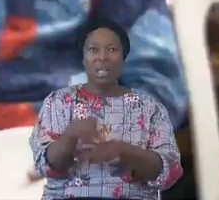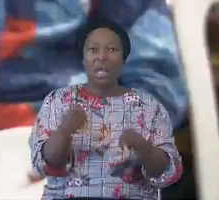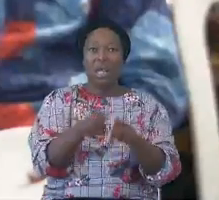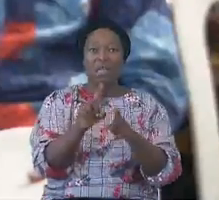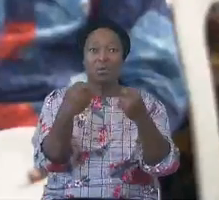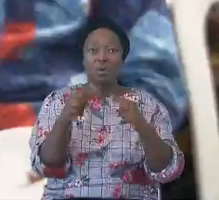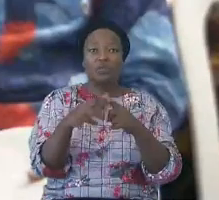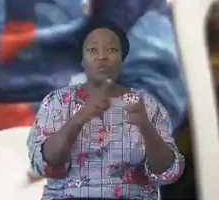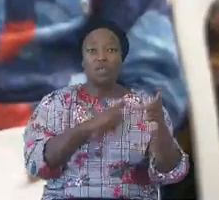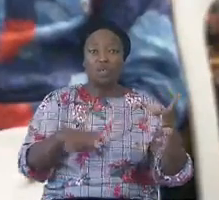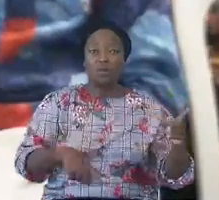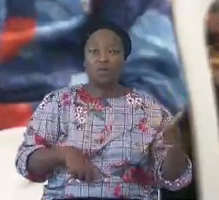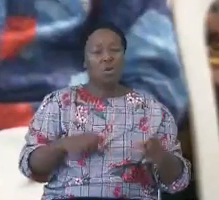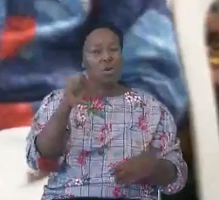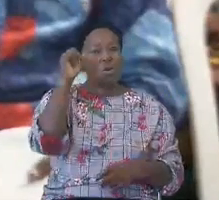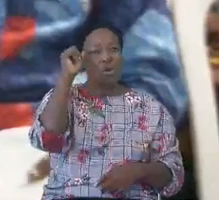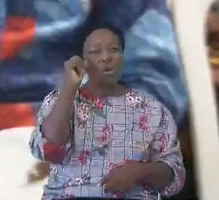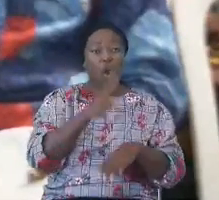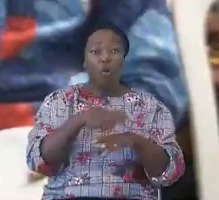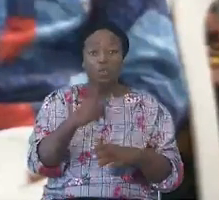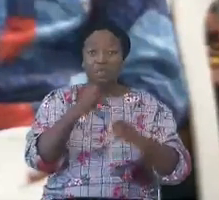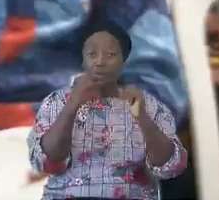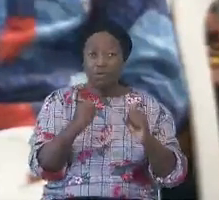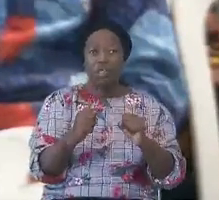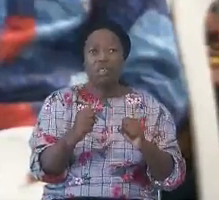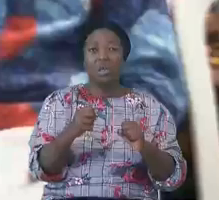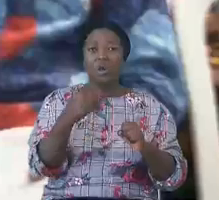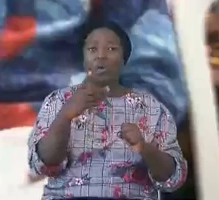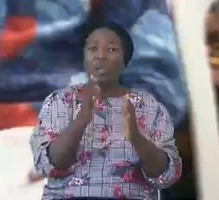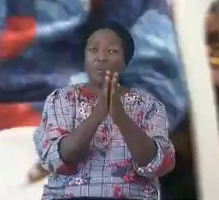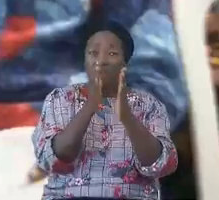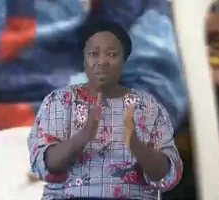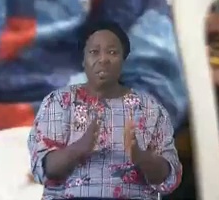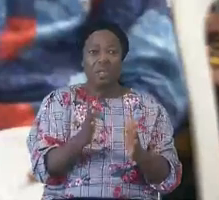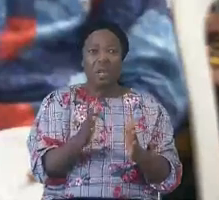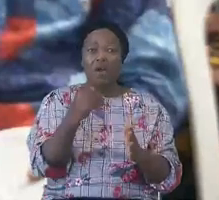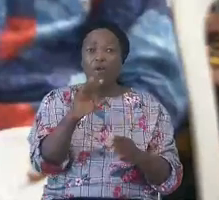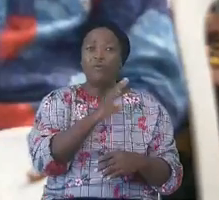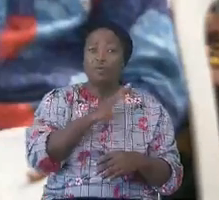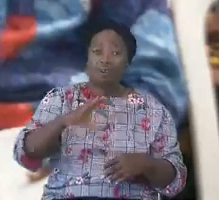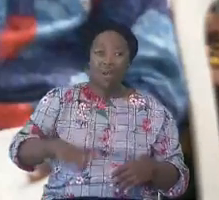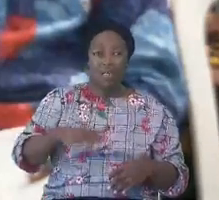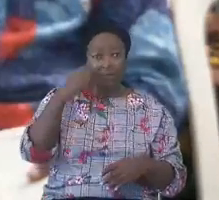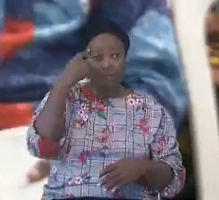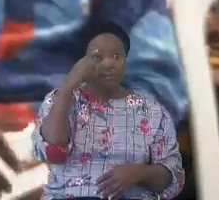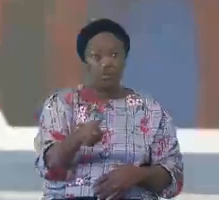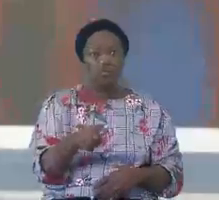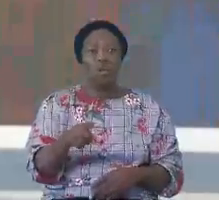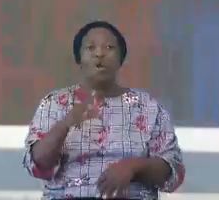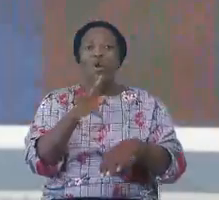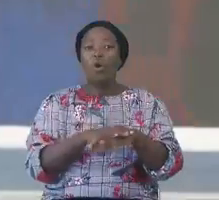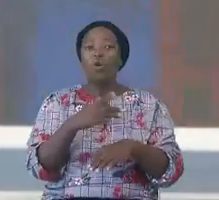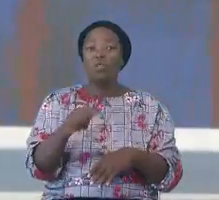que j'ai fait pour eux, pardonne-leur aujourd'hui, comme tu viens au Seigneur, avec la